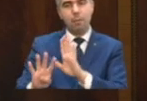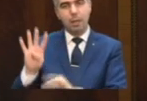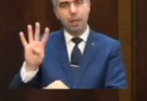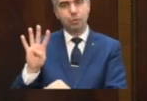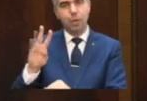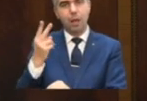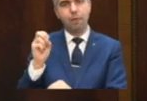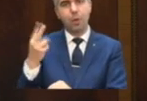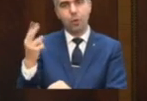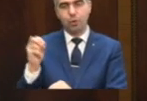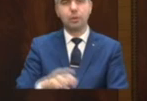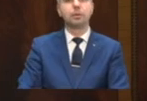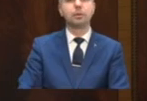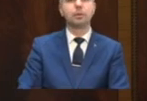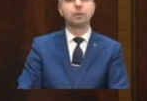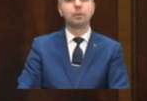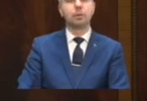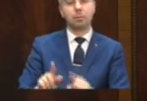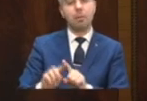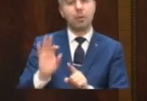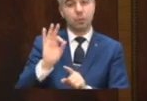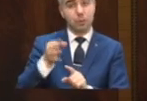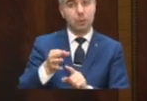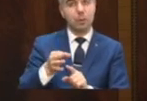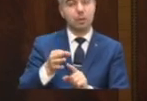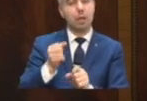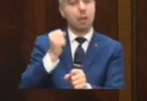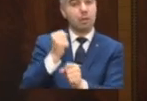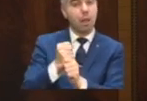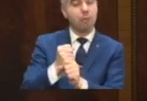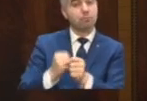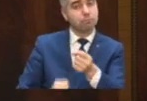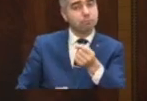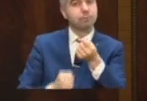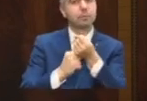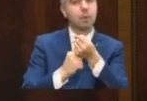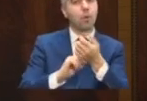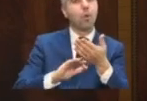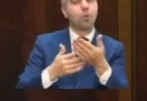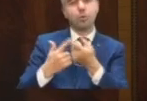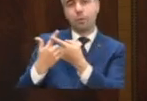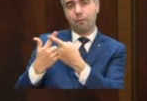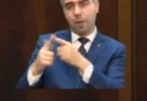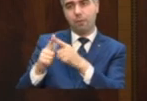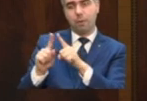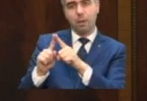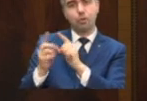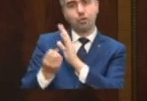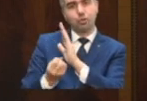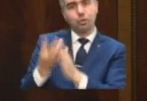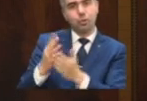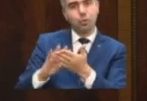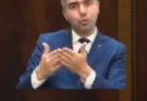2014-2020 على اعتبار أنه قاطر للتنمية ويساهم في الناتج الداخلي الخام ويرتبط بتطور